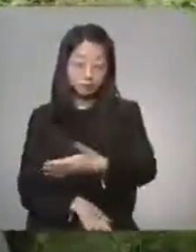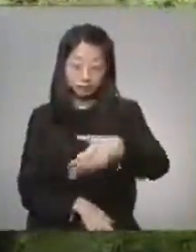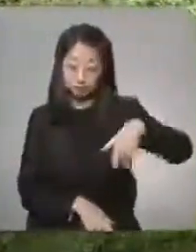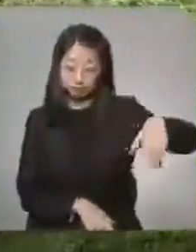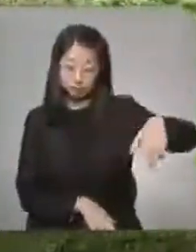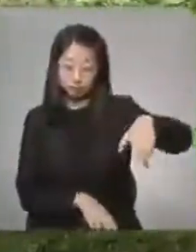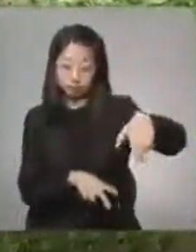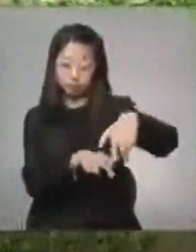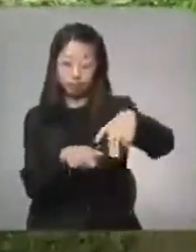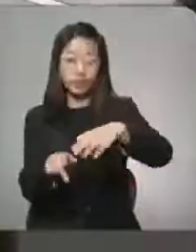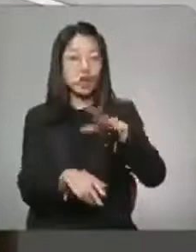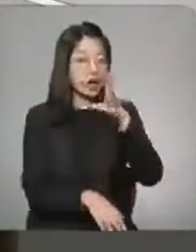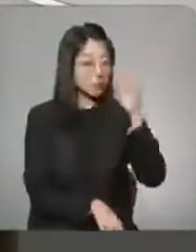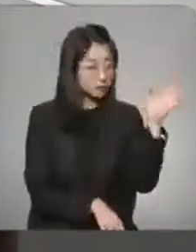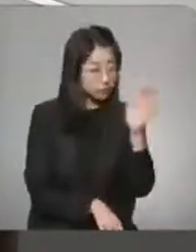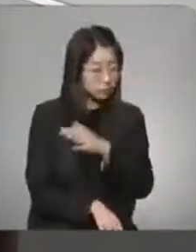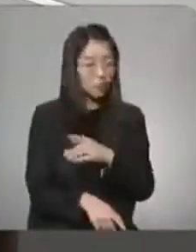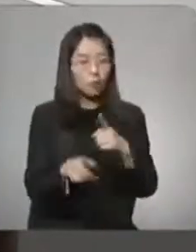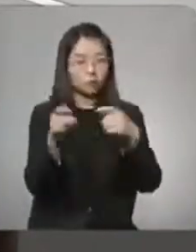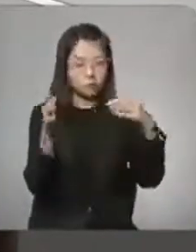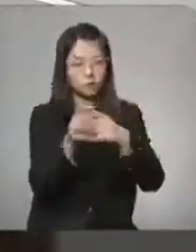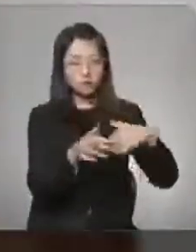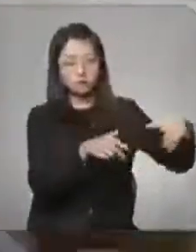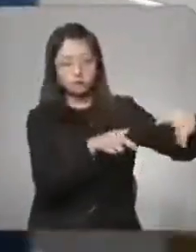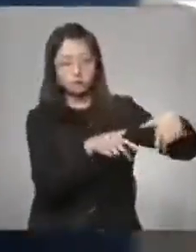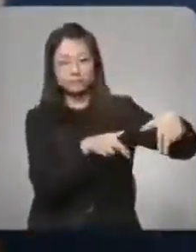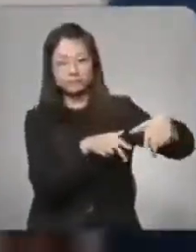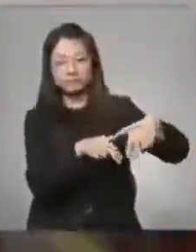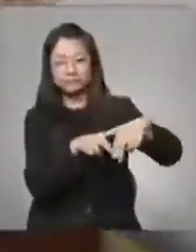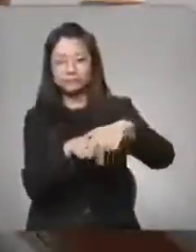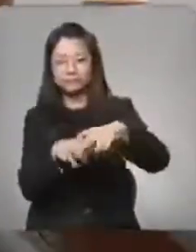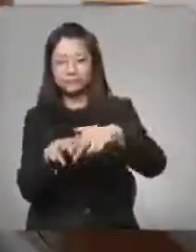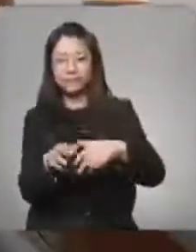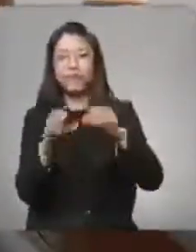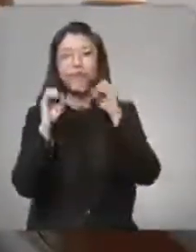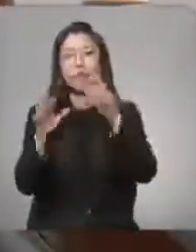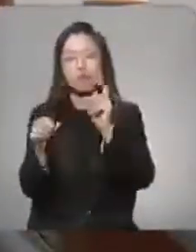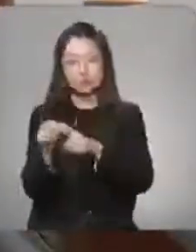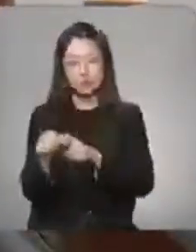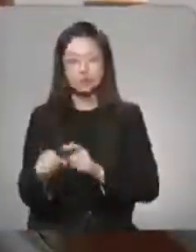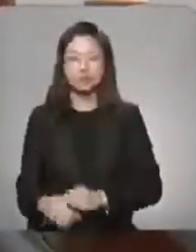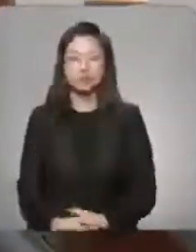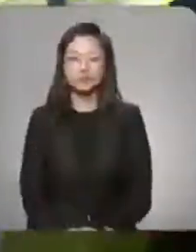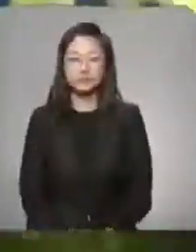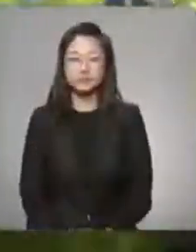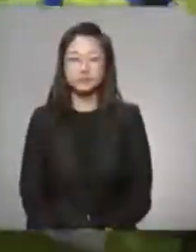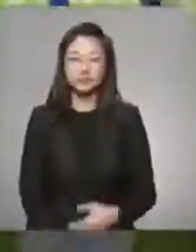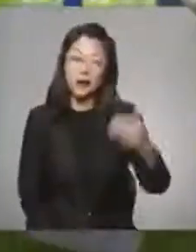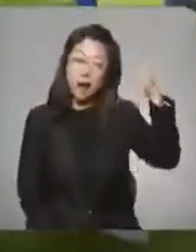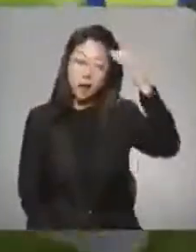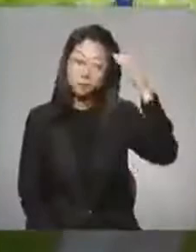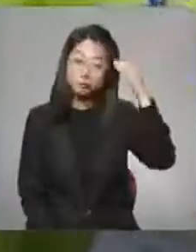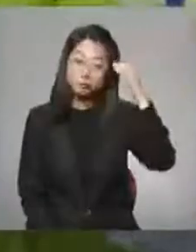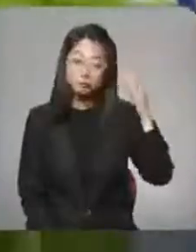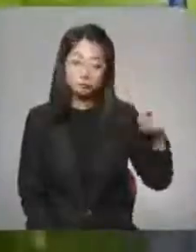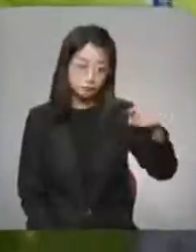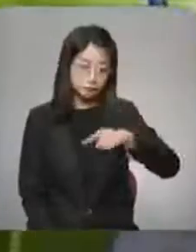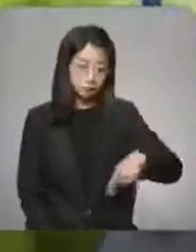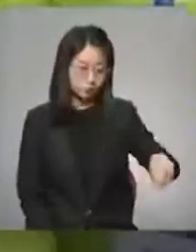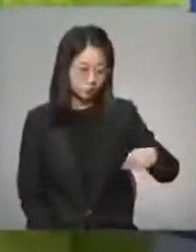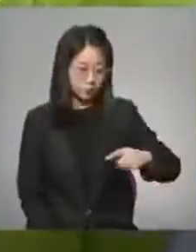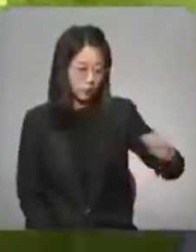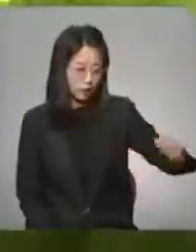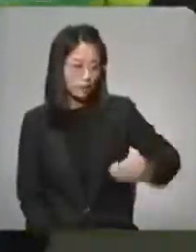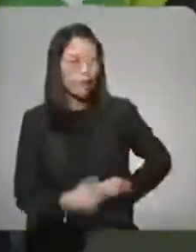99.9 km 를 걸으며 장기기증의 숭고한 의미를 알리기 위해서입니다 국내 4만명에 달하는 이식 대기자